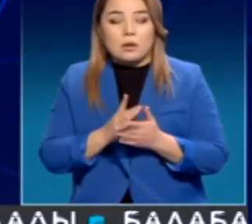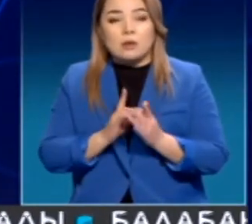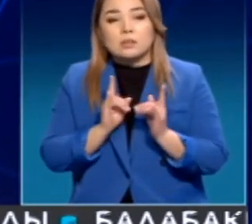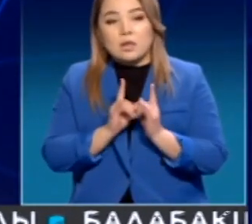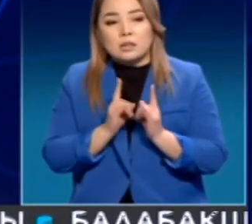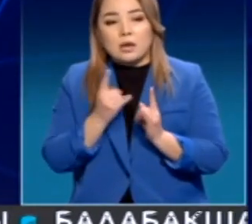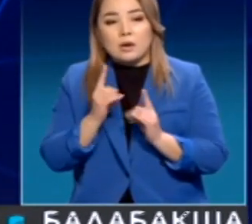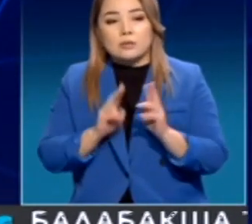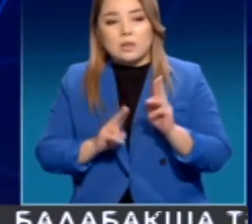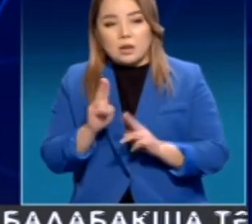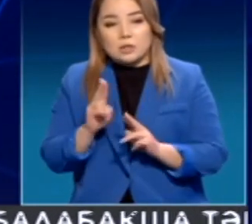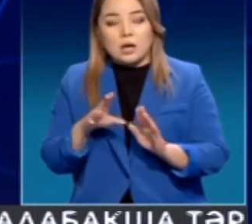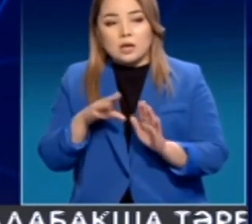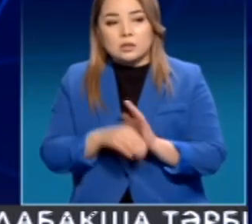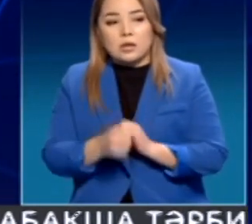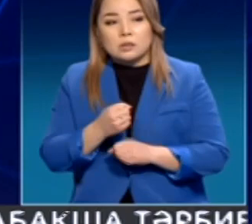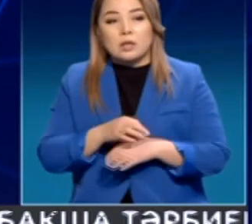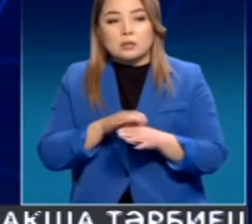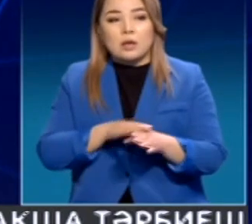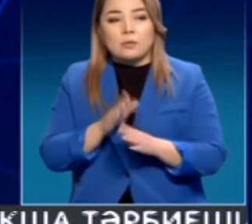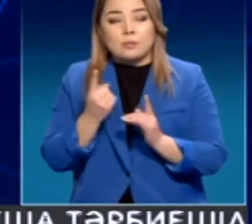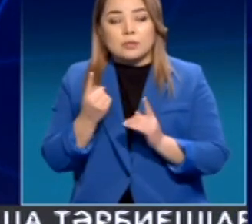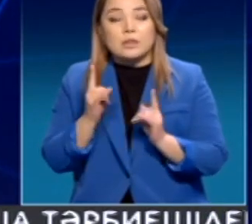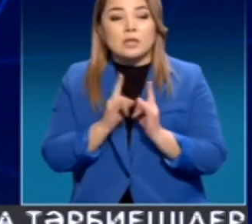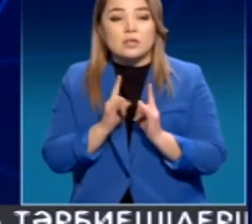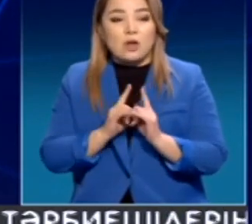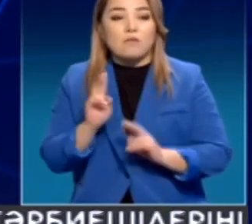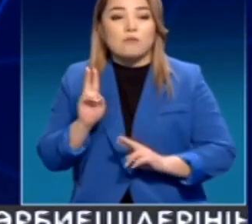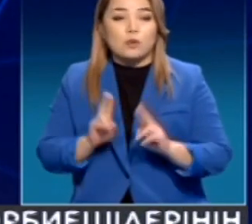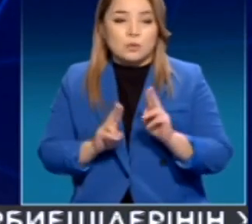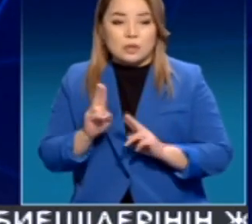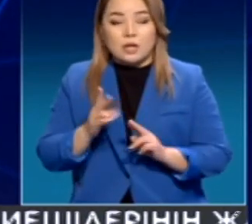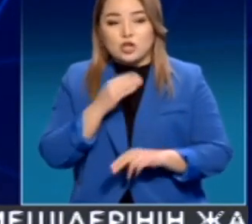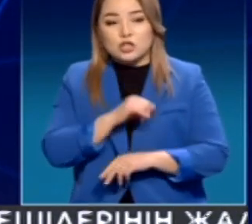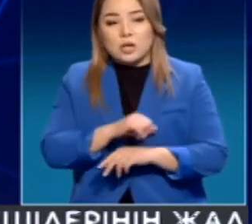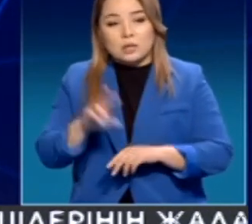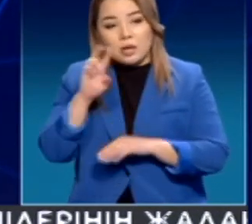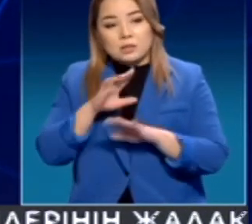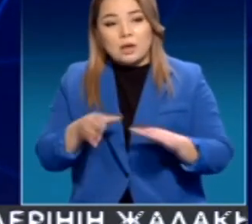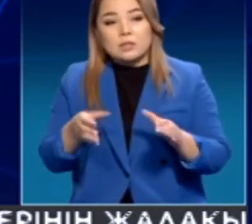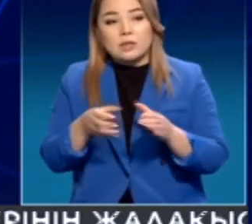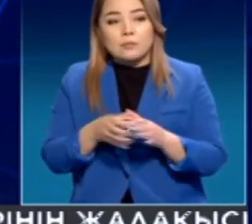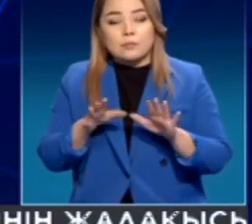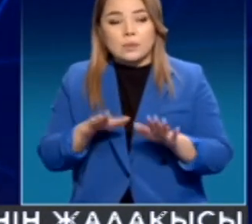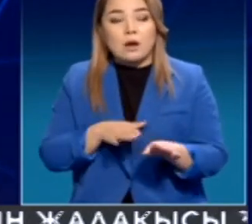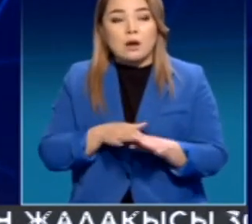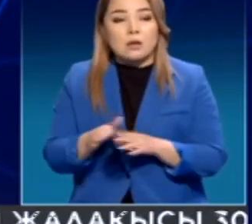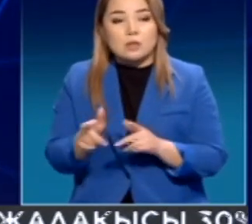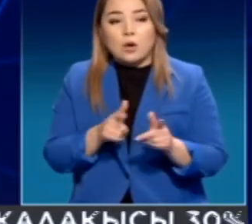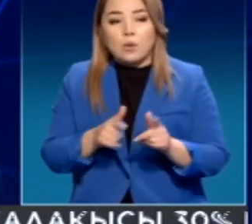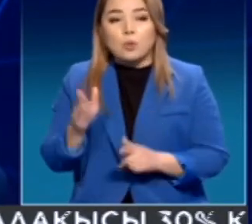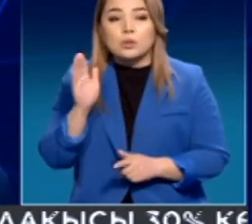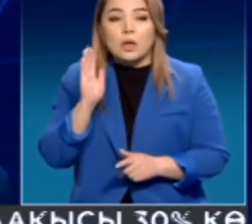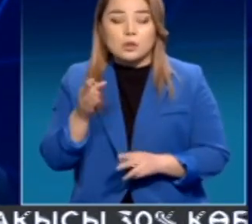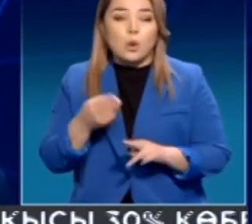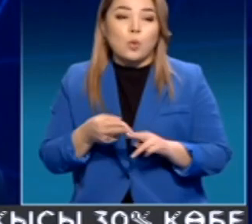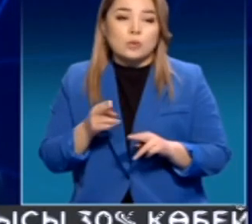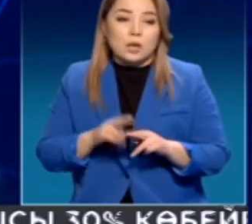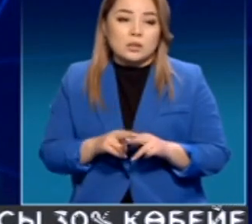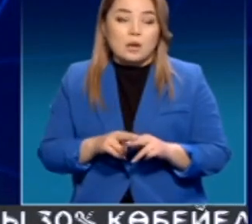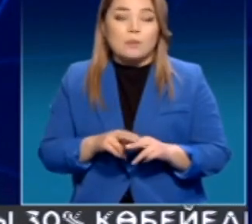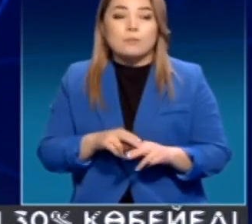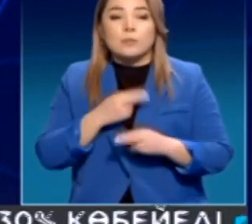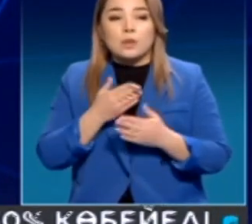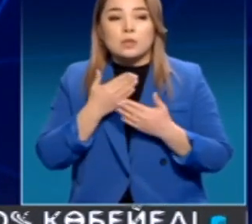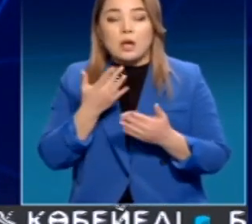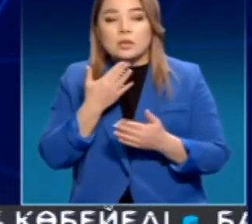қажет. Бұл ретте бір терезе функциясын біздің шет елдердегі мекемелер атқаратын болады. Оларға